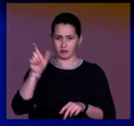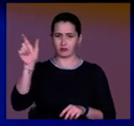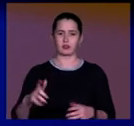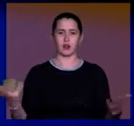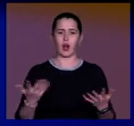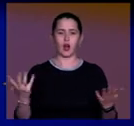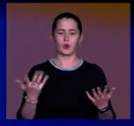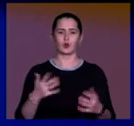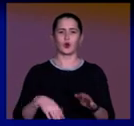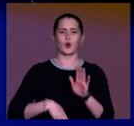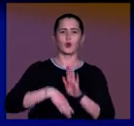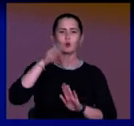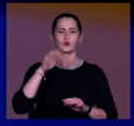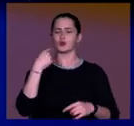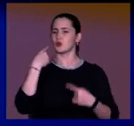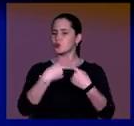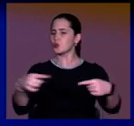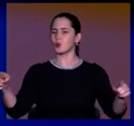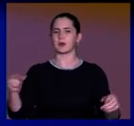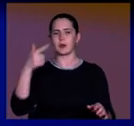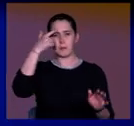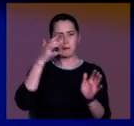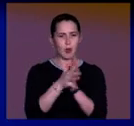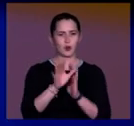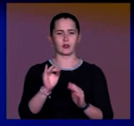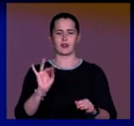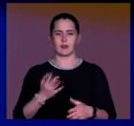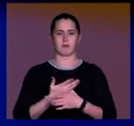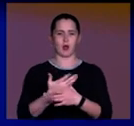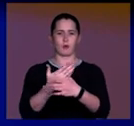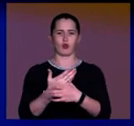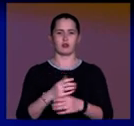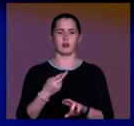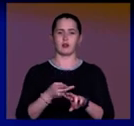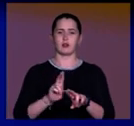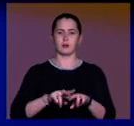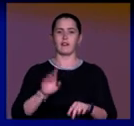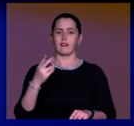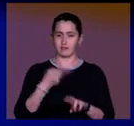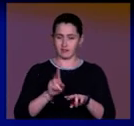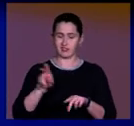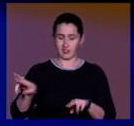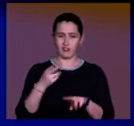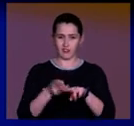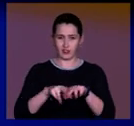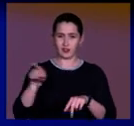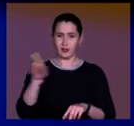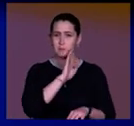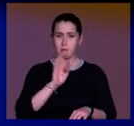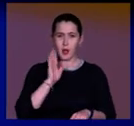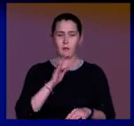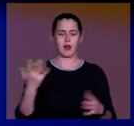который лучше других и поймет и поможет ведь мама ваш лучший